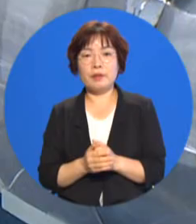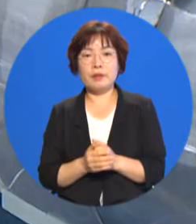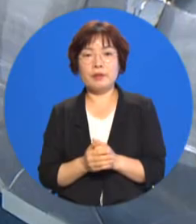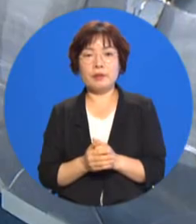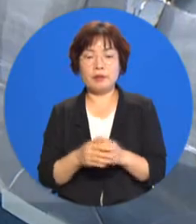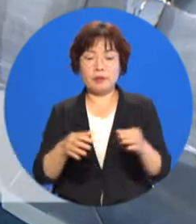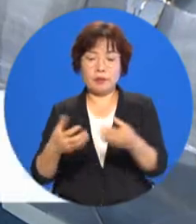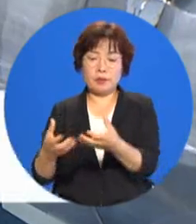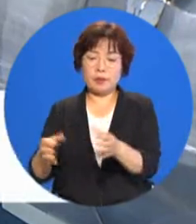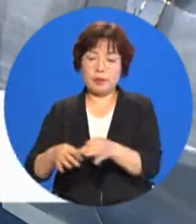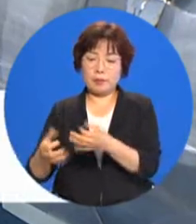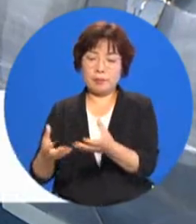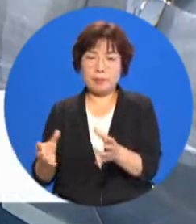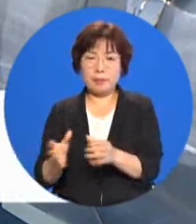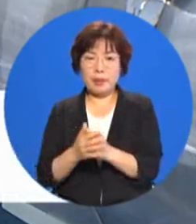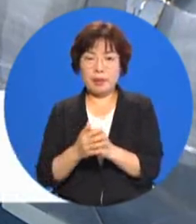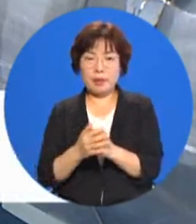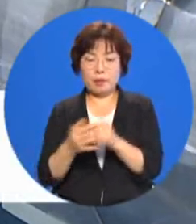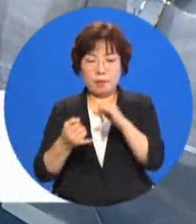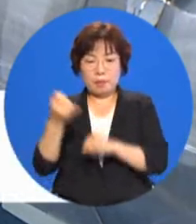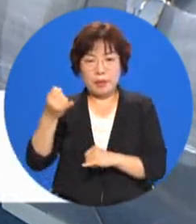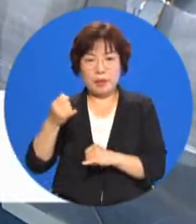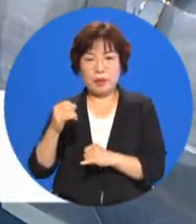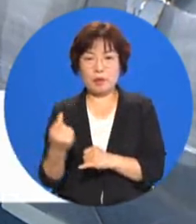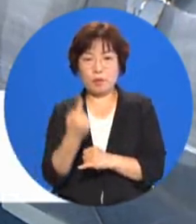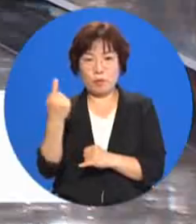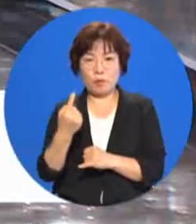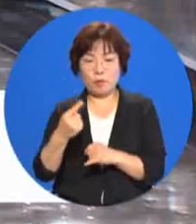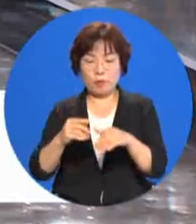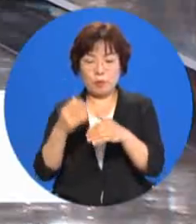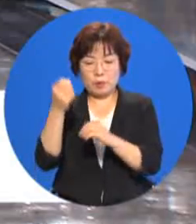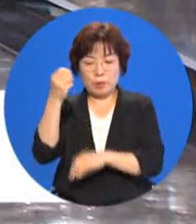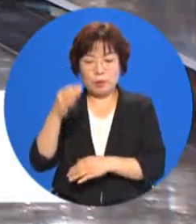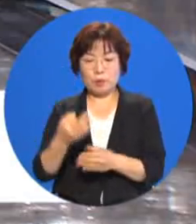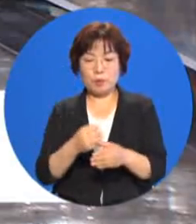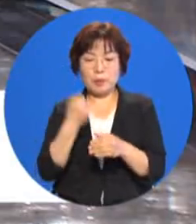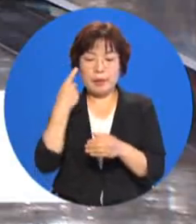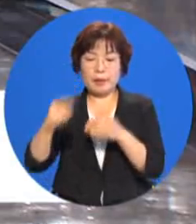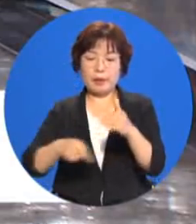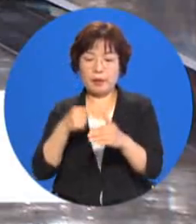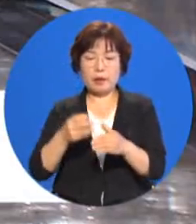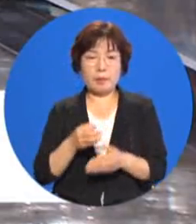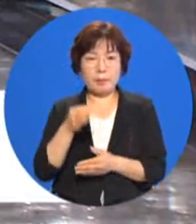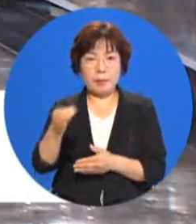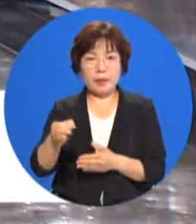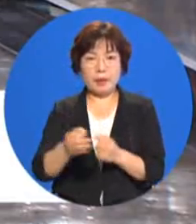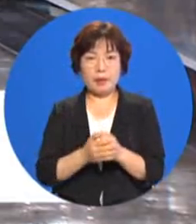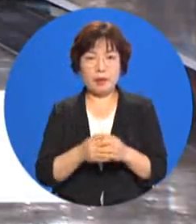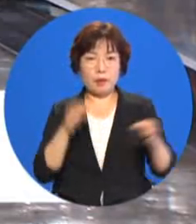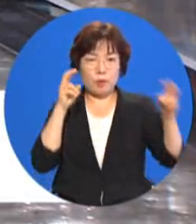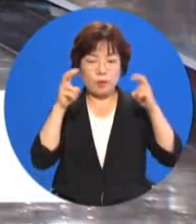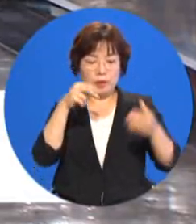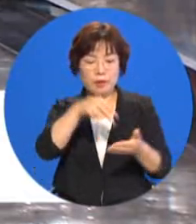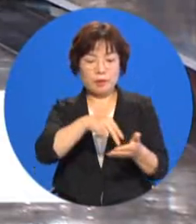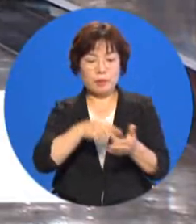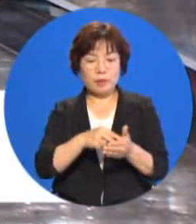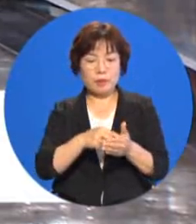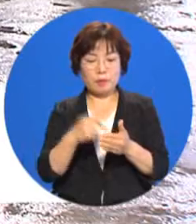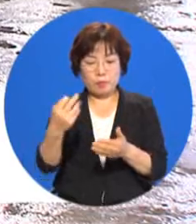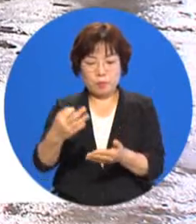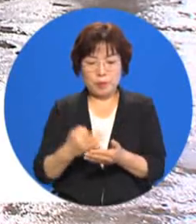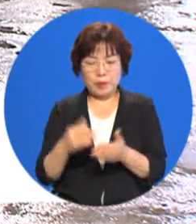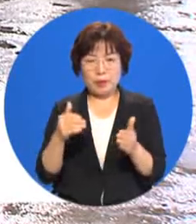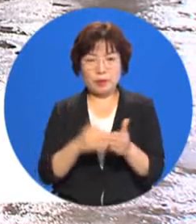함께 상인회 측에는 연체된 공과금을 원금을 한 달 이내 지급할 것을, 회사 측에는 공과금